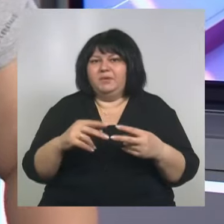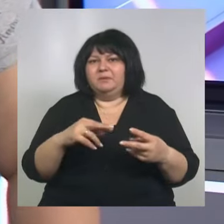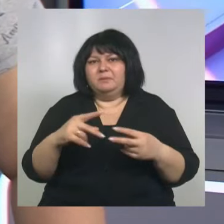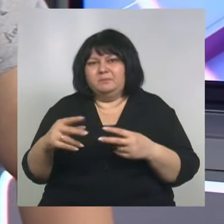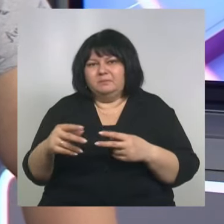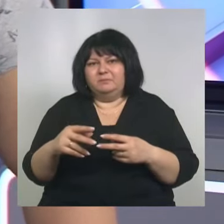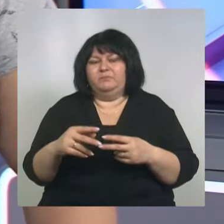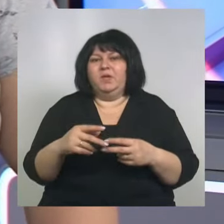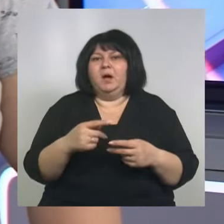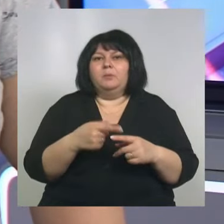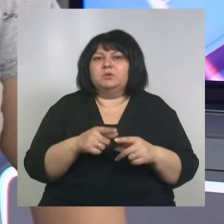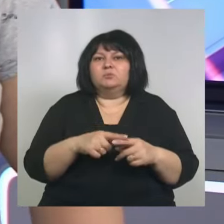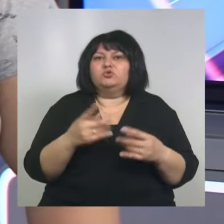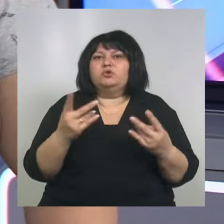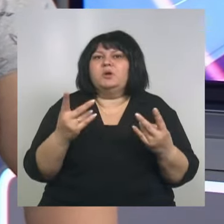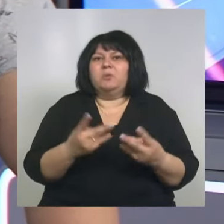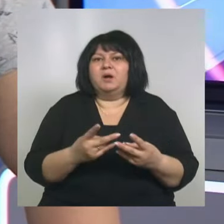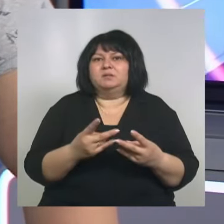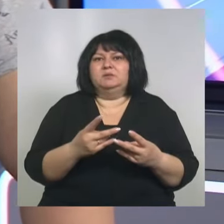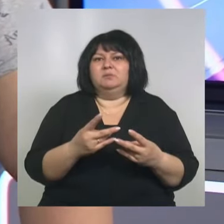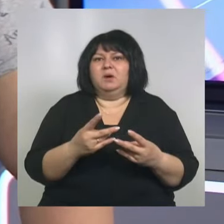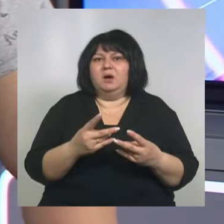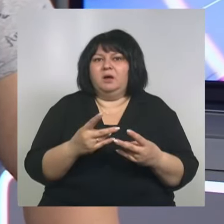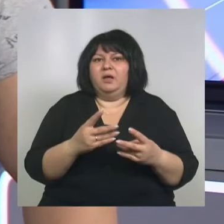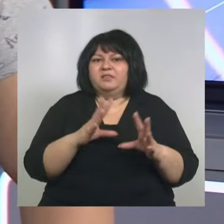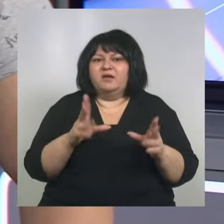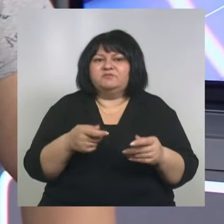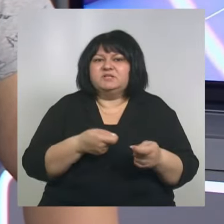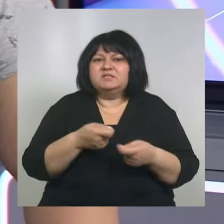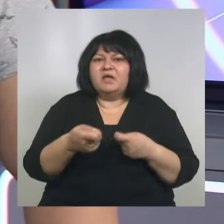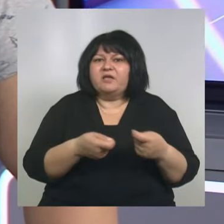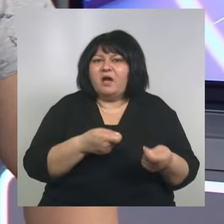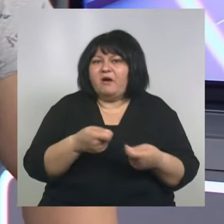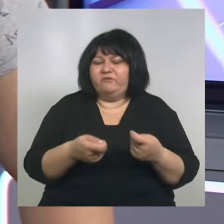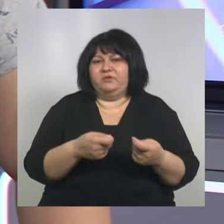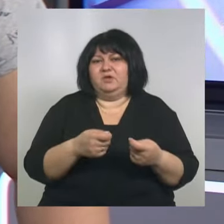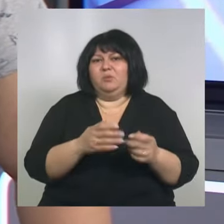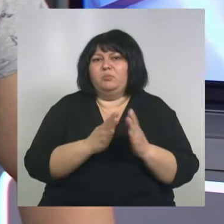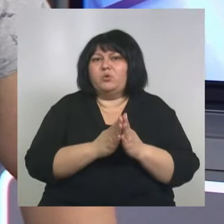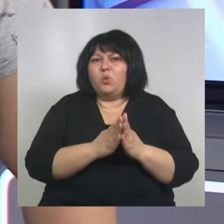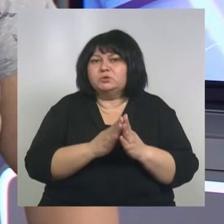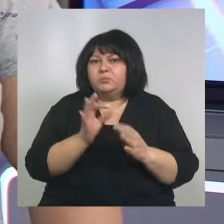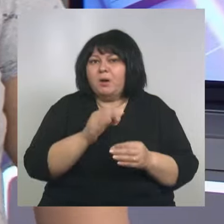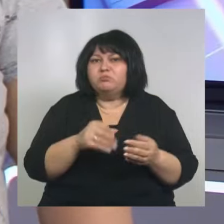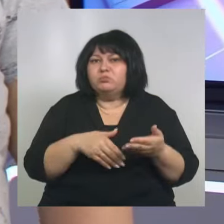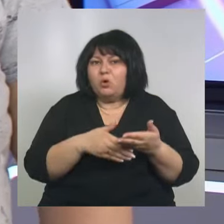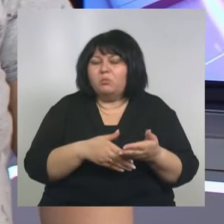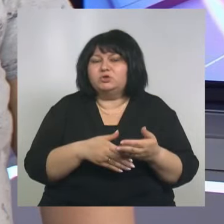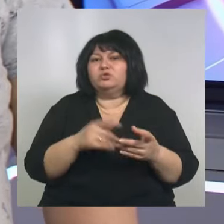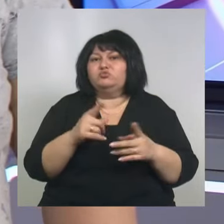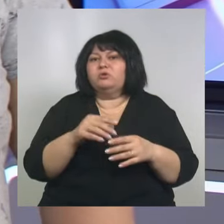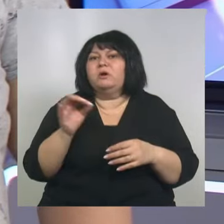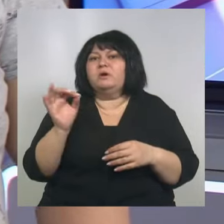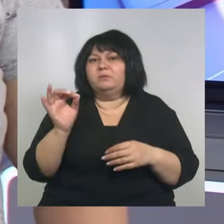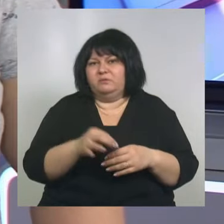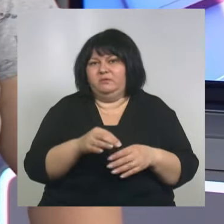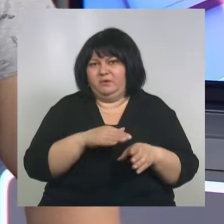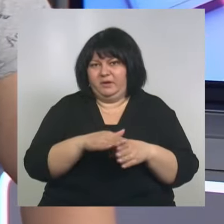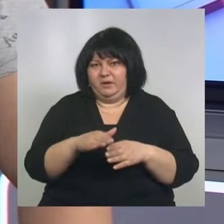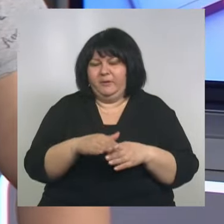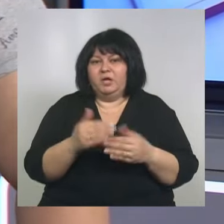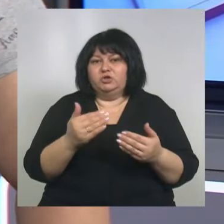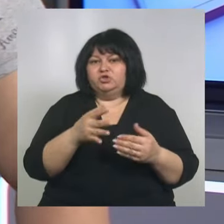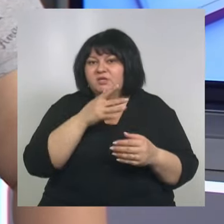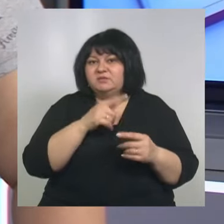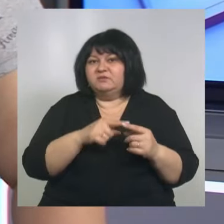коренным образом потому что необходимо на все заявки на все просьбы о помощи реагировать мгновенно То есть сейчас как раз такой